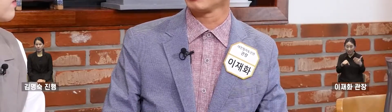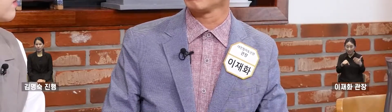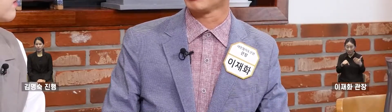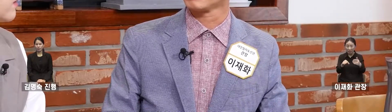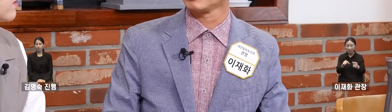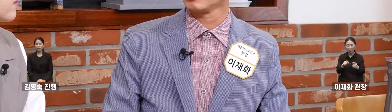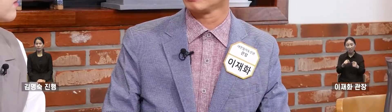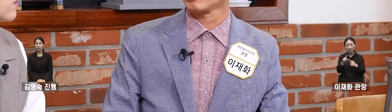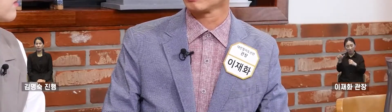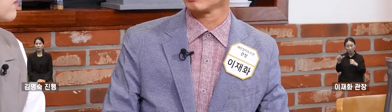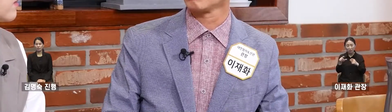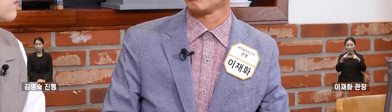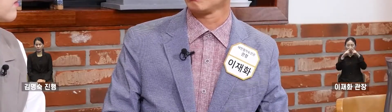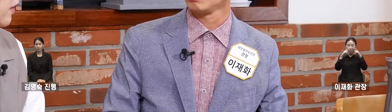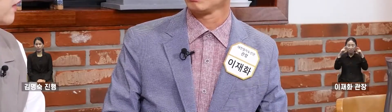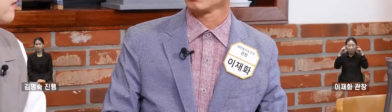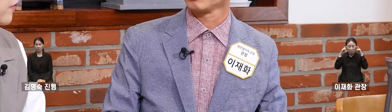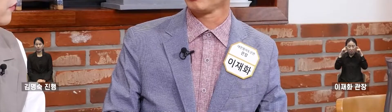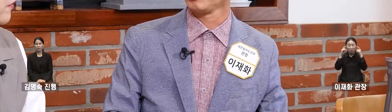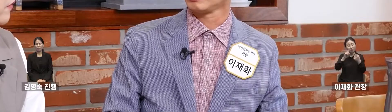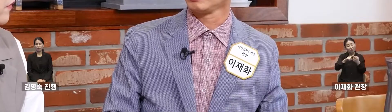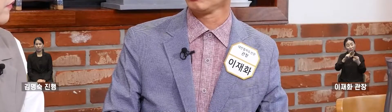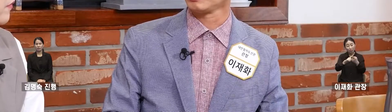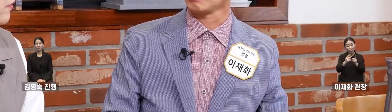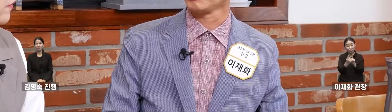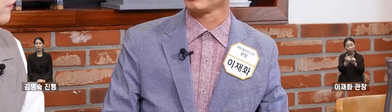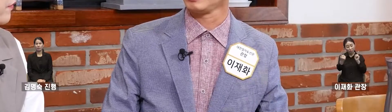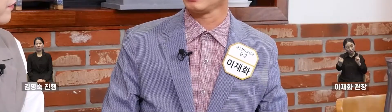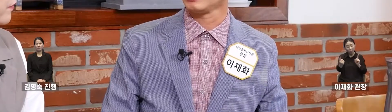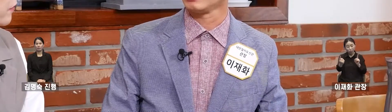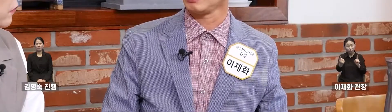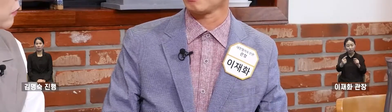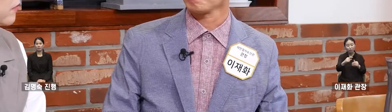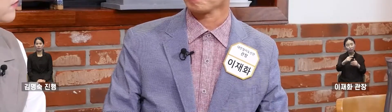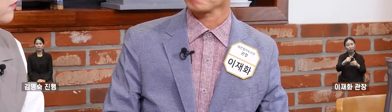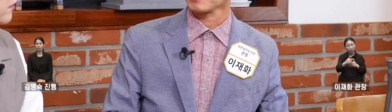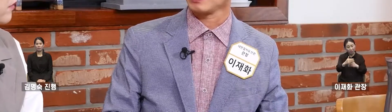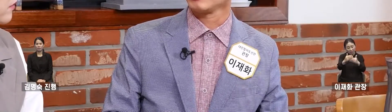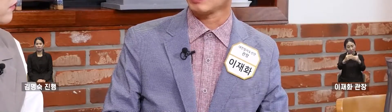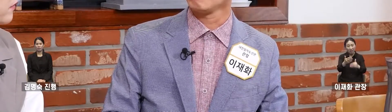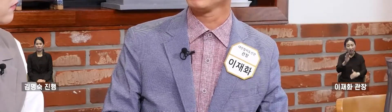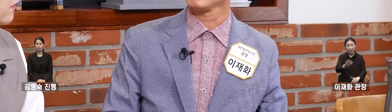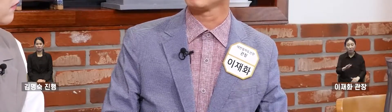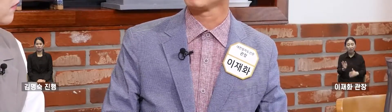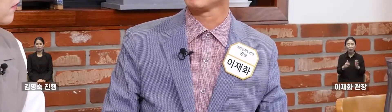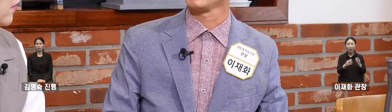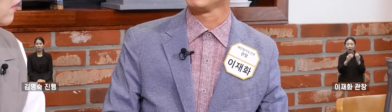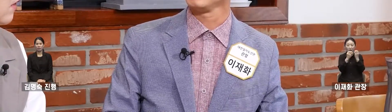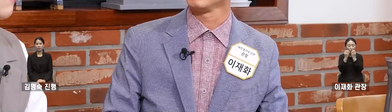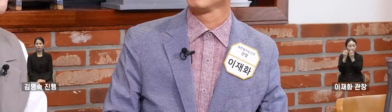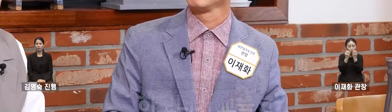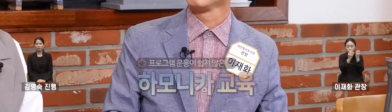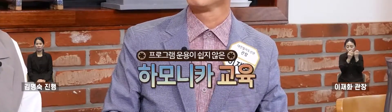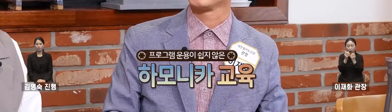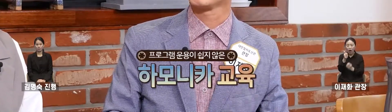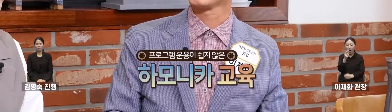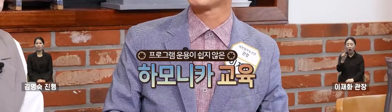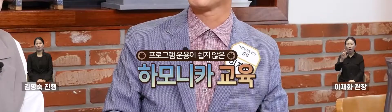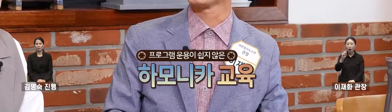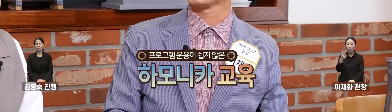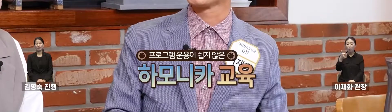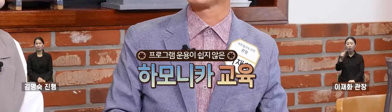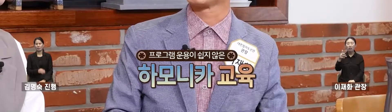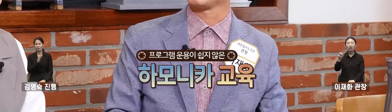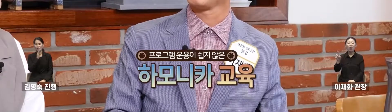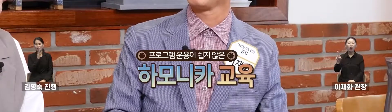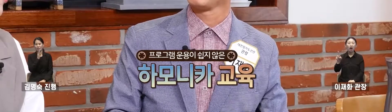대부분 프로그램은 마스크를 끼고 그대로 이제 거리두기 하면서 진행을 하는데 예를 들어 하모니카 같은 경우에는 마스크 끼고